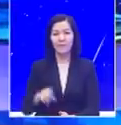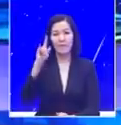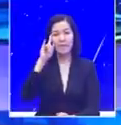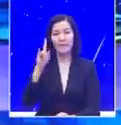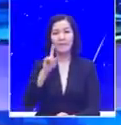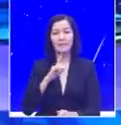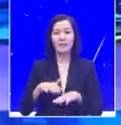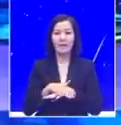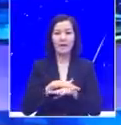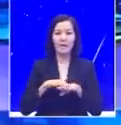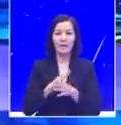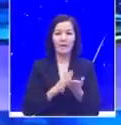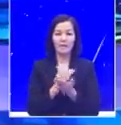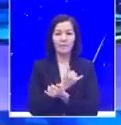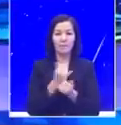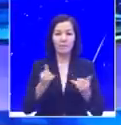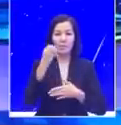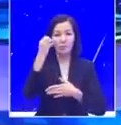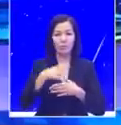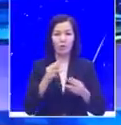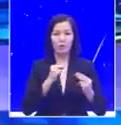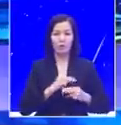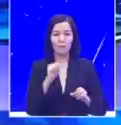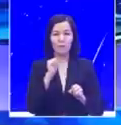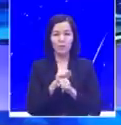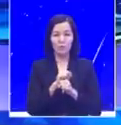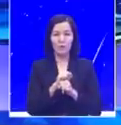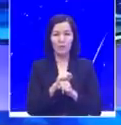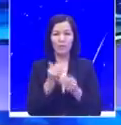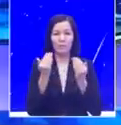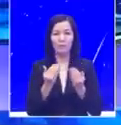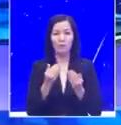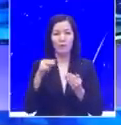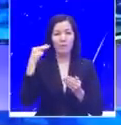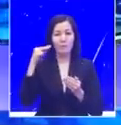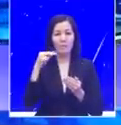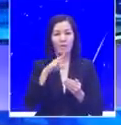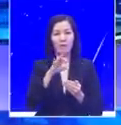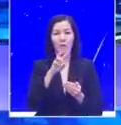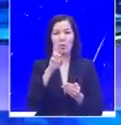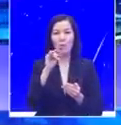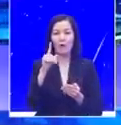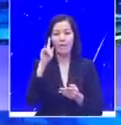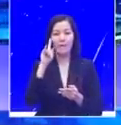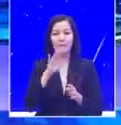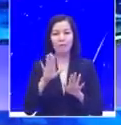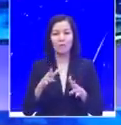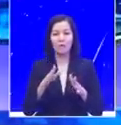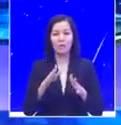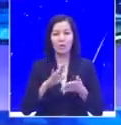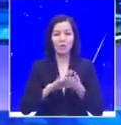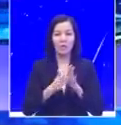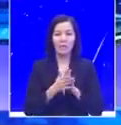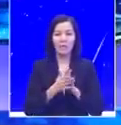Елімізде халыққа қызмет көрсету орталықтары жұмыстарын тоқтатты. Бұл туралы мемлекет басшысы Қасым Жомарт Тоқаев Қазақстандағы төтенше